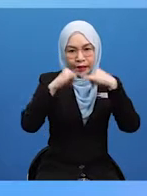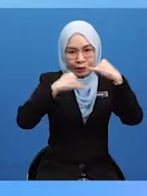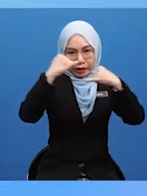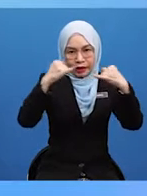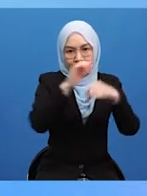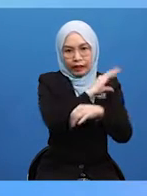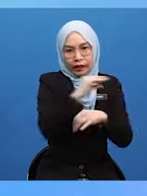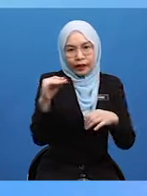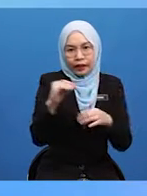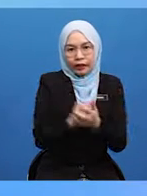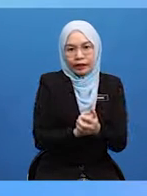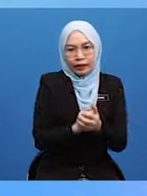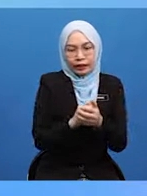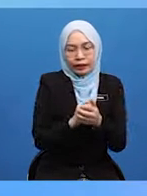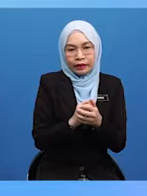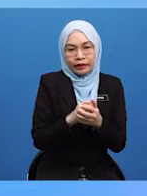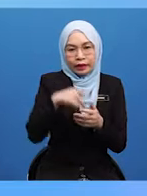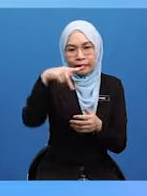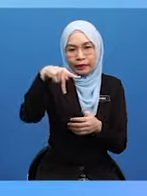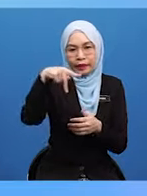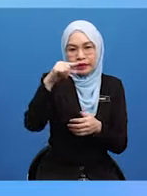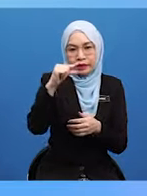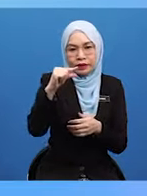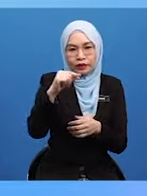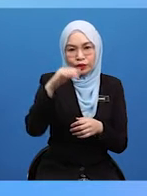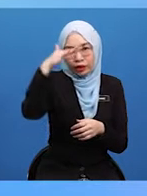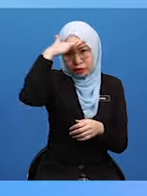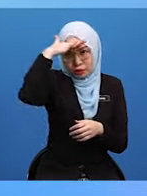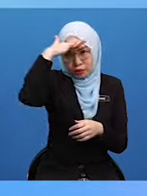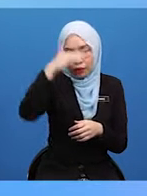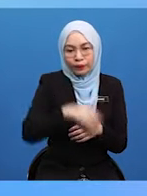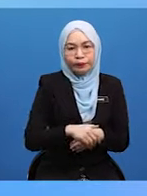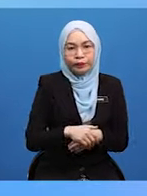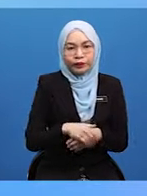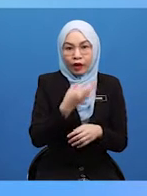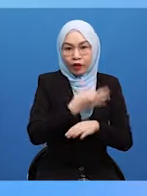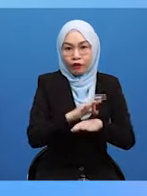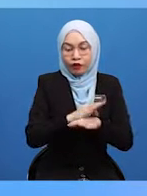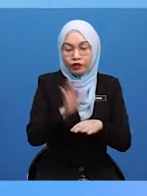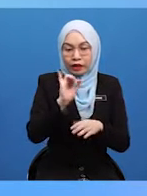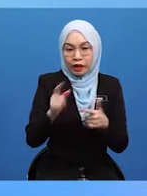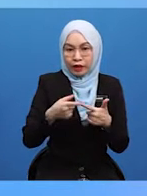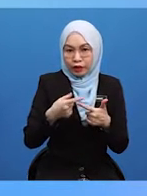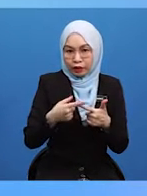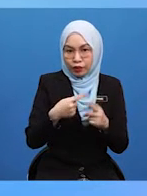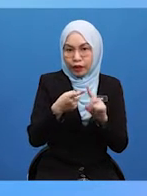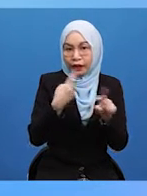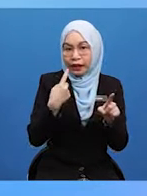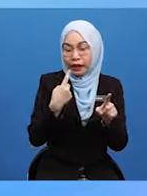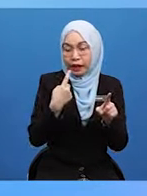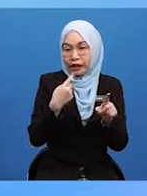Pasir Gudang Johor. Fungsi pertempatan bandar yang kedua ialah dari segi